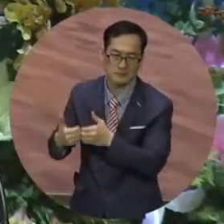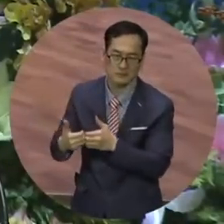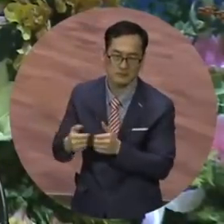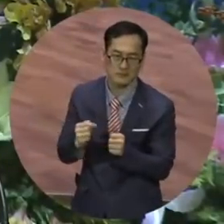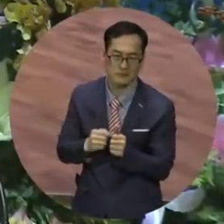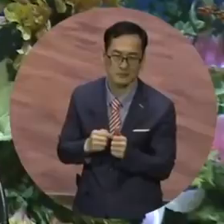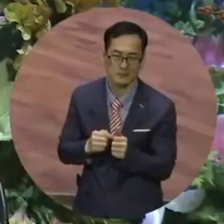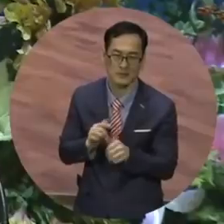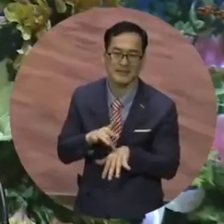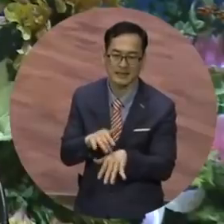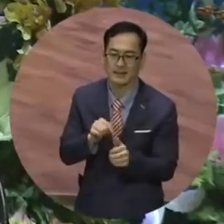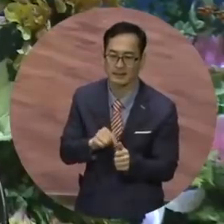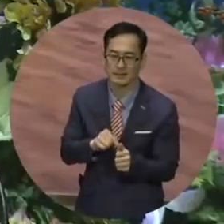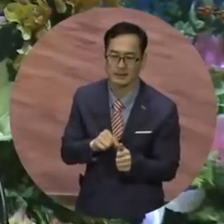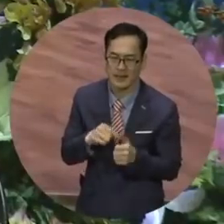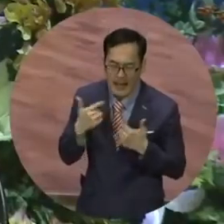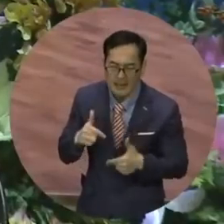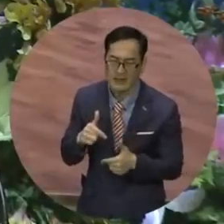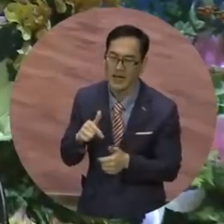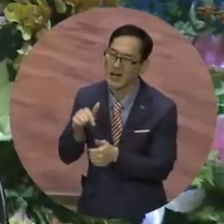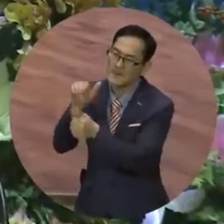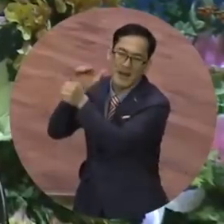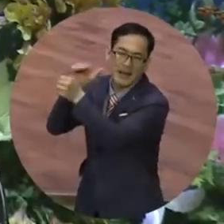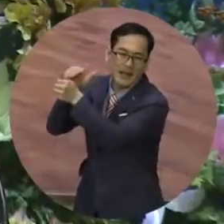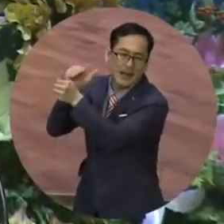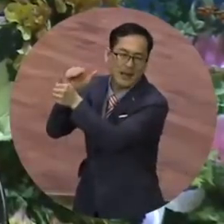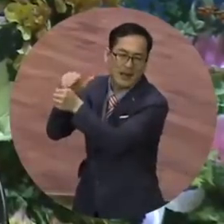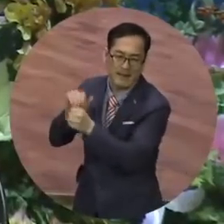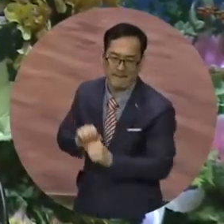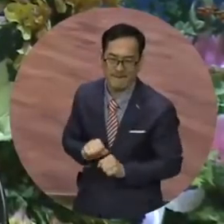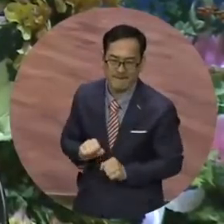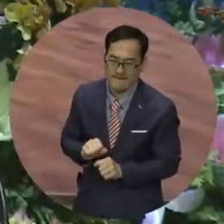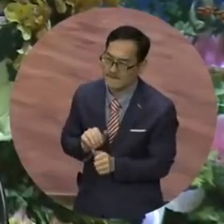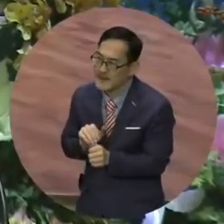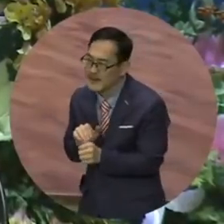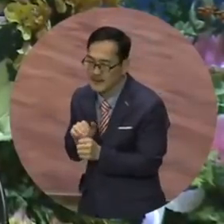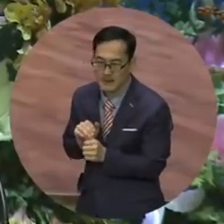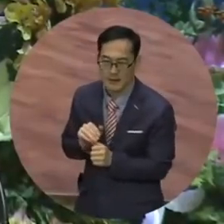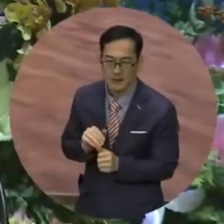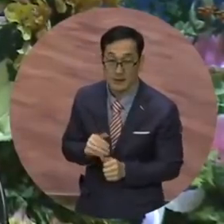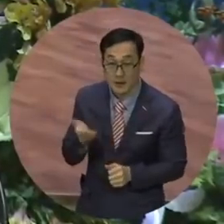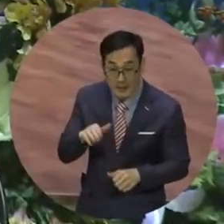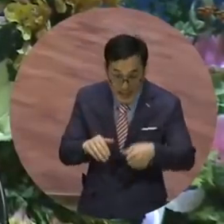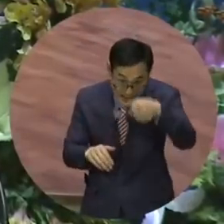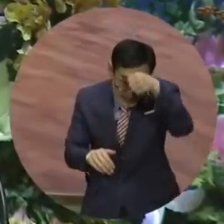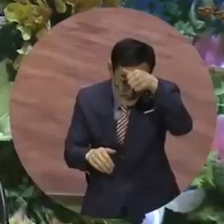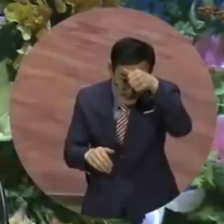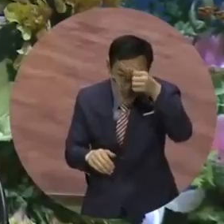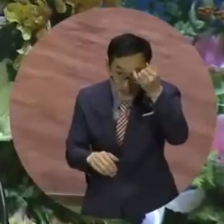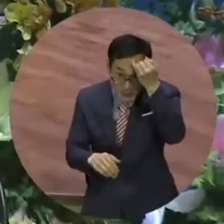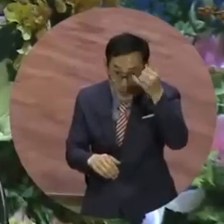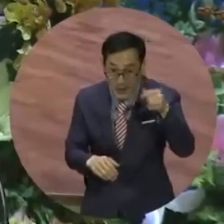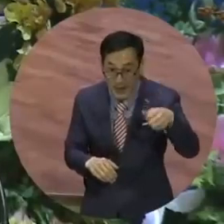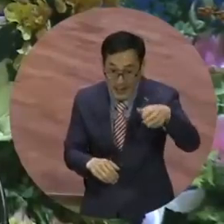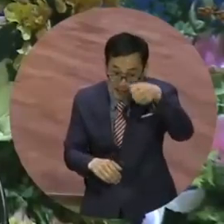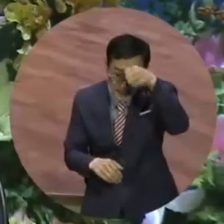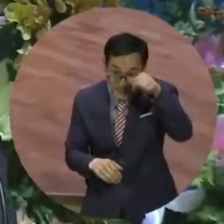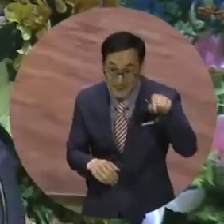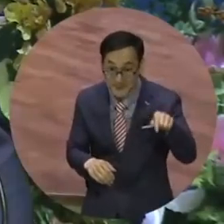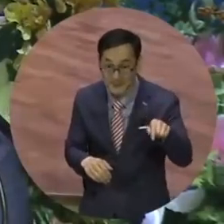방해하는 거예요. 이 사단이. 이 가장 아담과 친한 뱀 속에